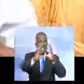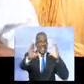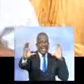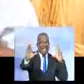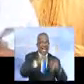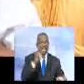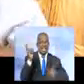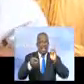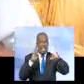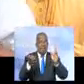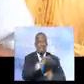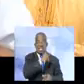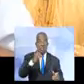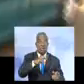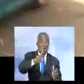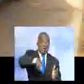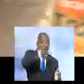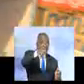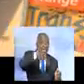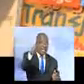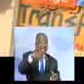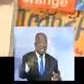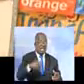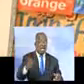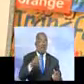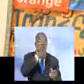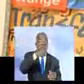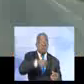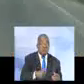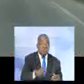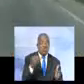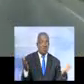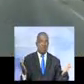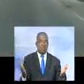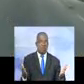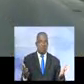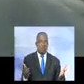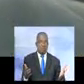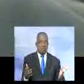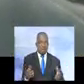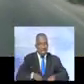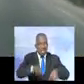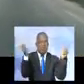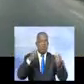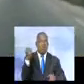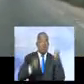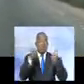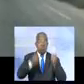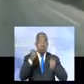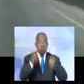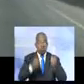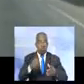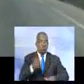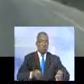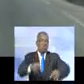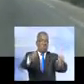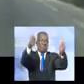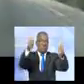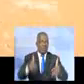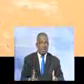contrôler, ils ont leur visite technique. Il faut donc sensibiliser. La troisième journée africaine de la sécurité